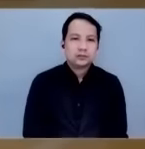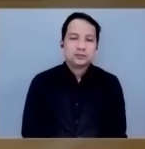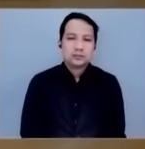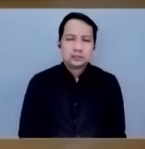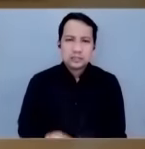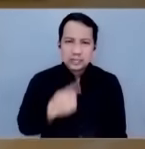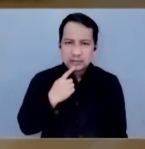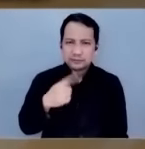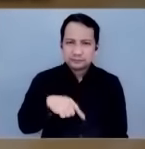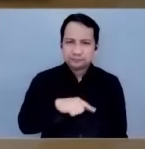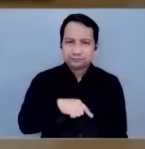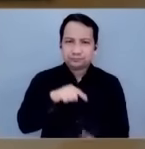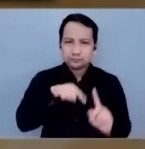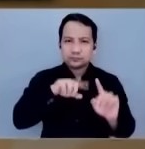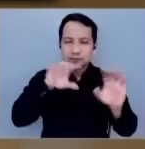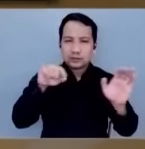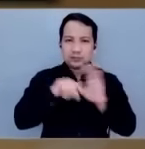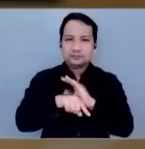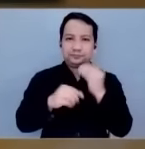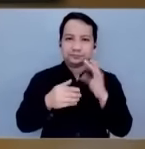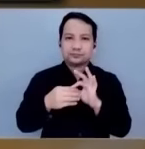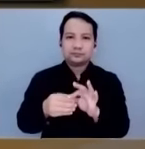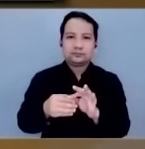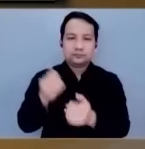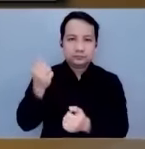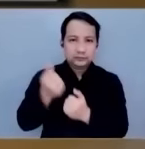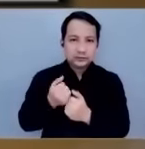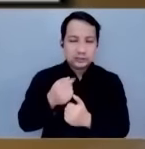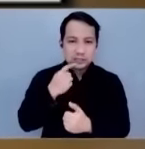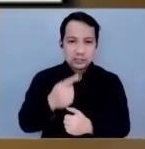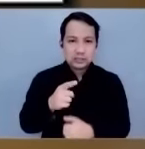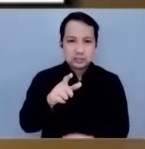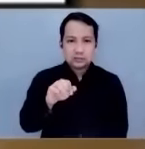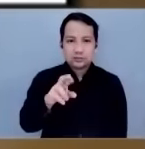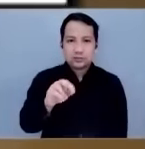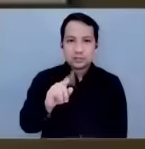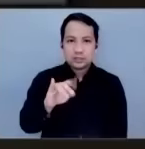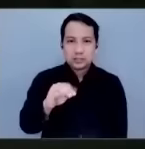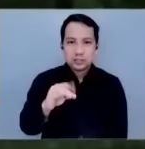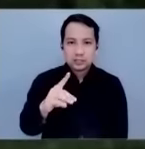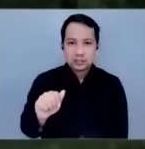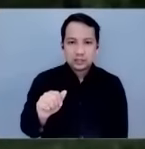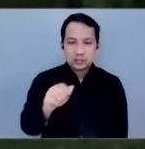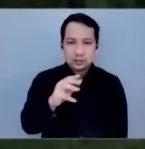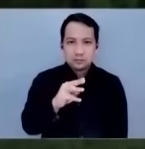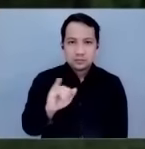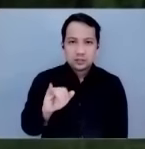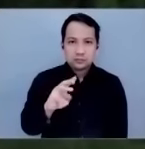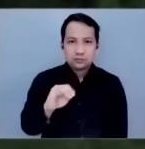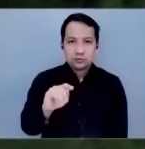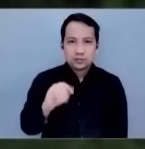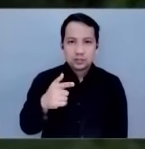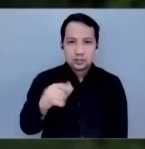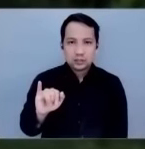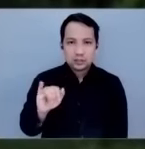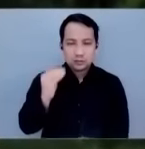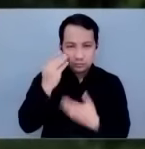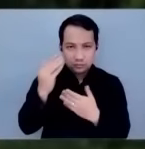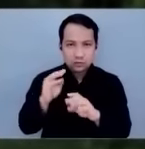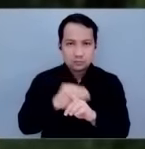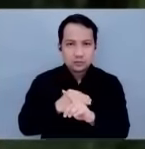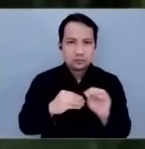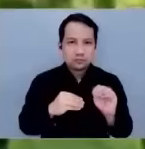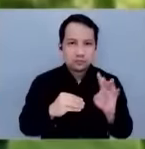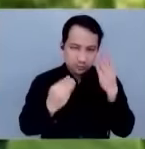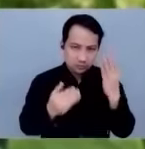Karumal-dumal ang pagpaslang sa mag-inang balikbayan na sina Lori Litada at May Montegi. March 14 nang matagpuan ang